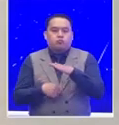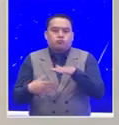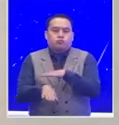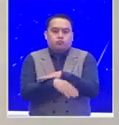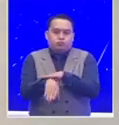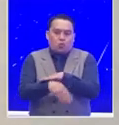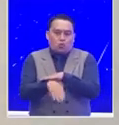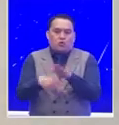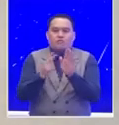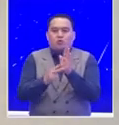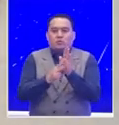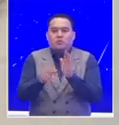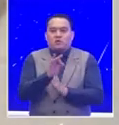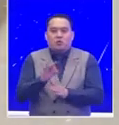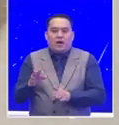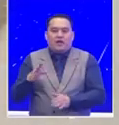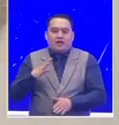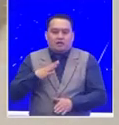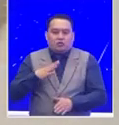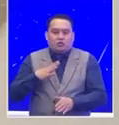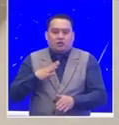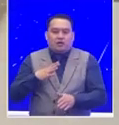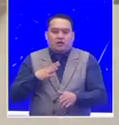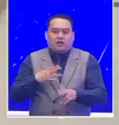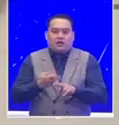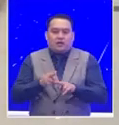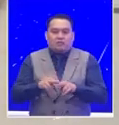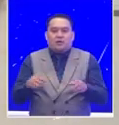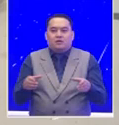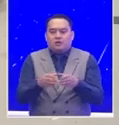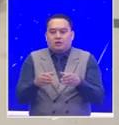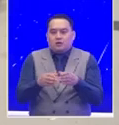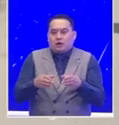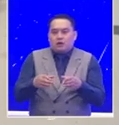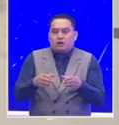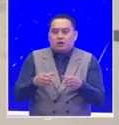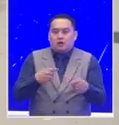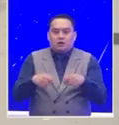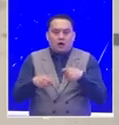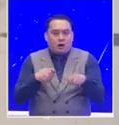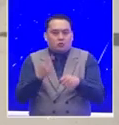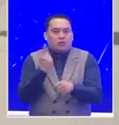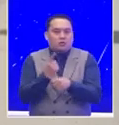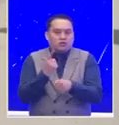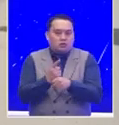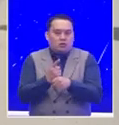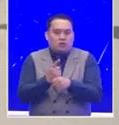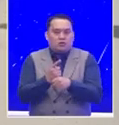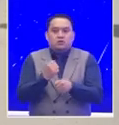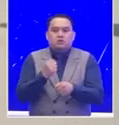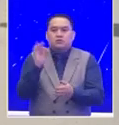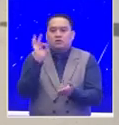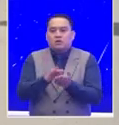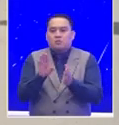на 80%. На данный момент сюда допускают лишь оптовых покупателей. В розницу запрещено. Сделано это в